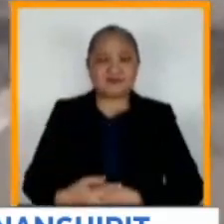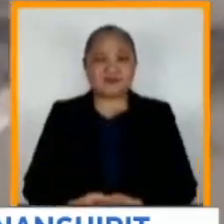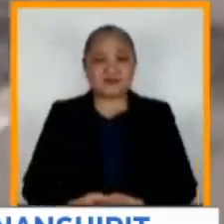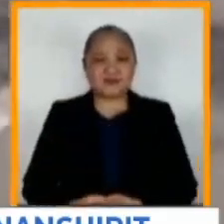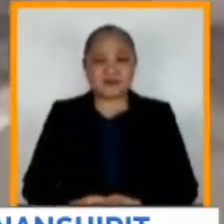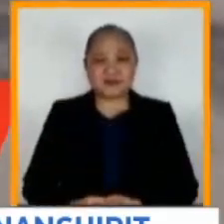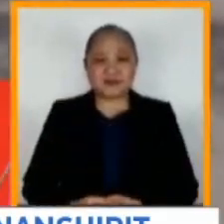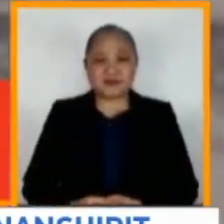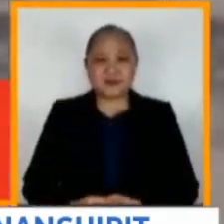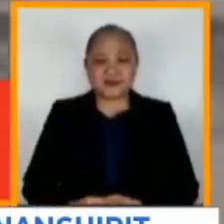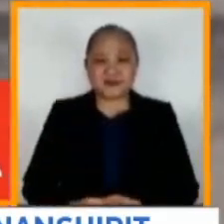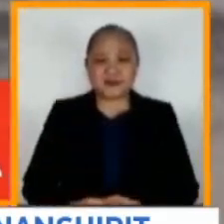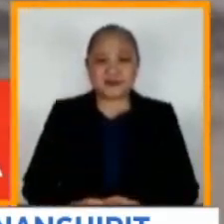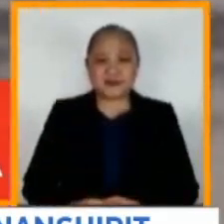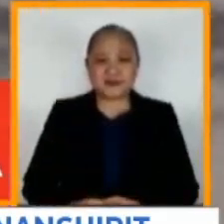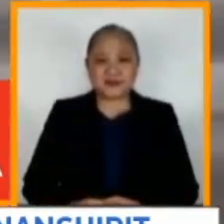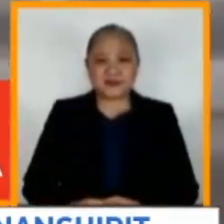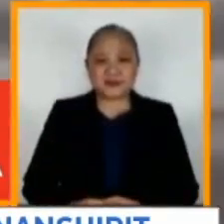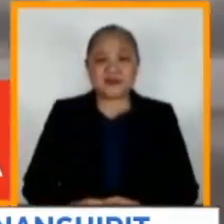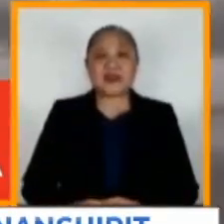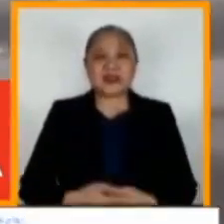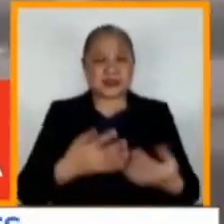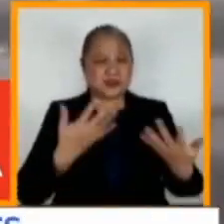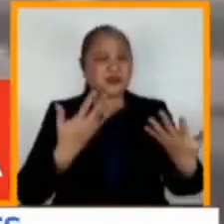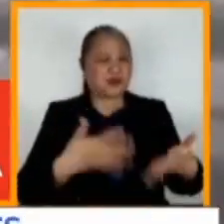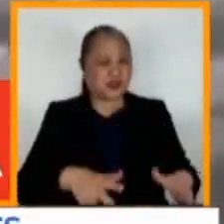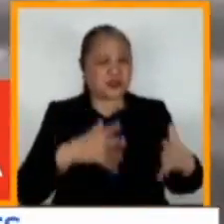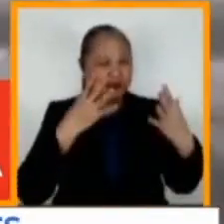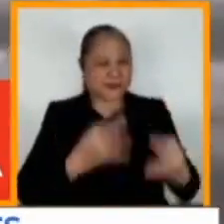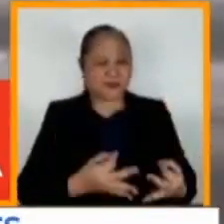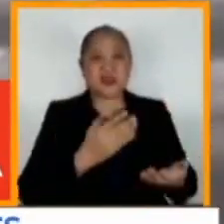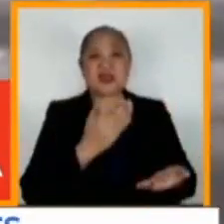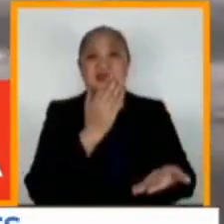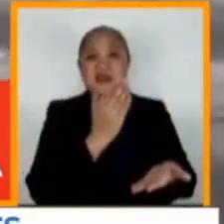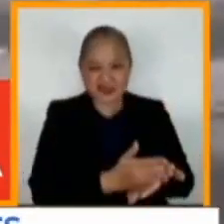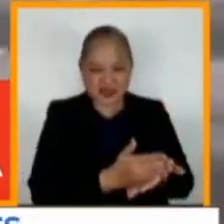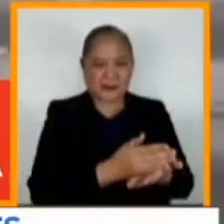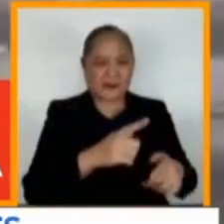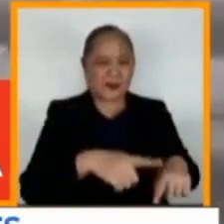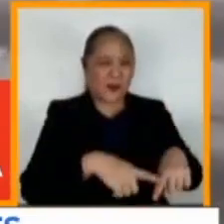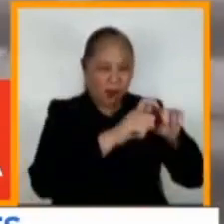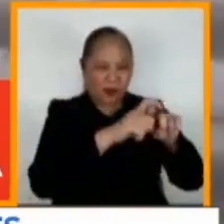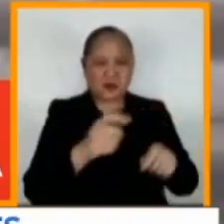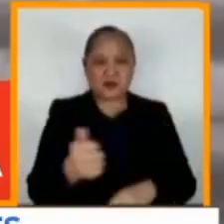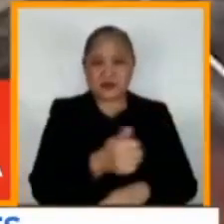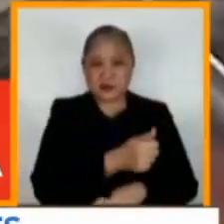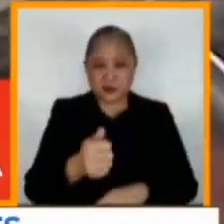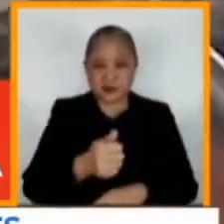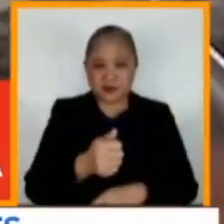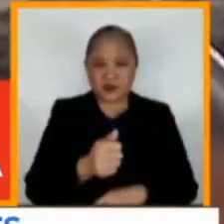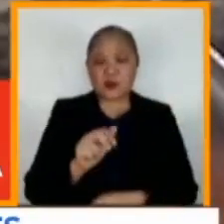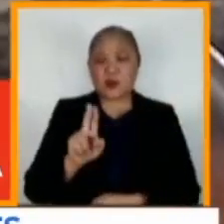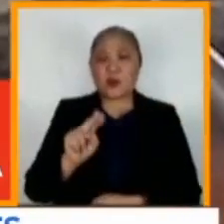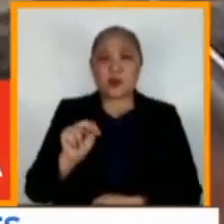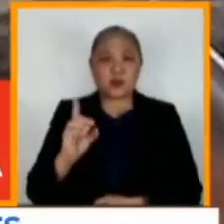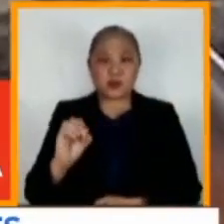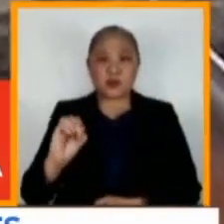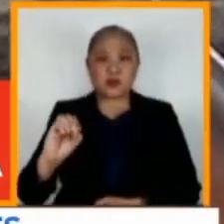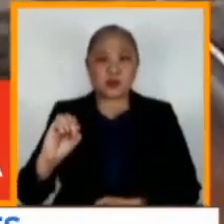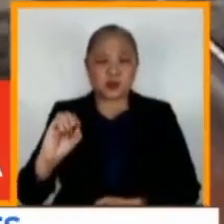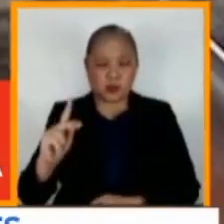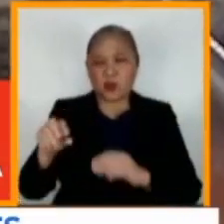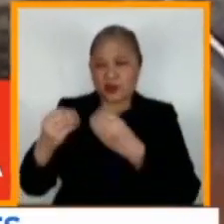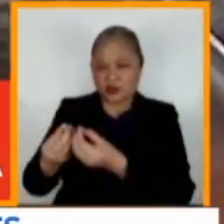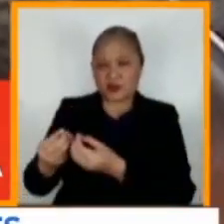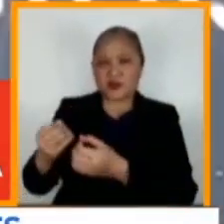Kasado na ang Tigil-pasada ng United Negros Drivers Operators Center o UNDOC kasunod ng walang prenong taas presyo sa